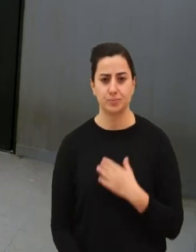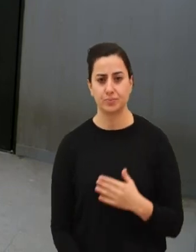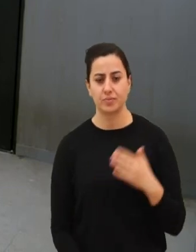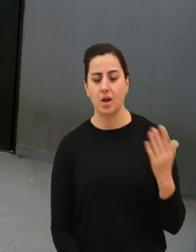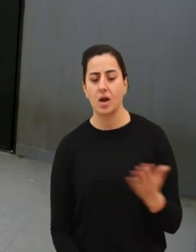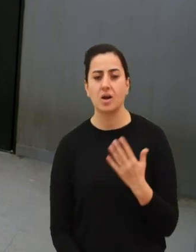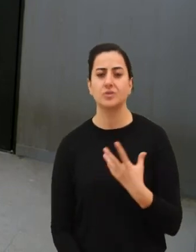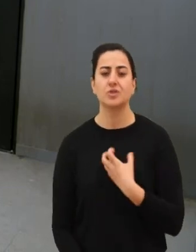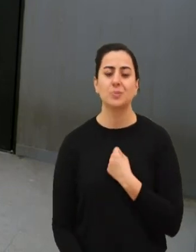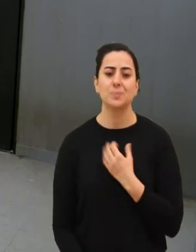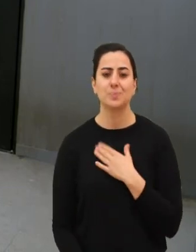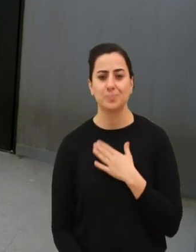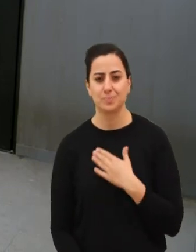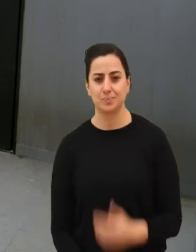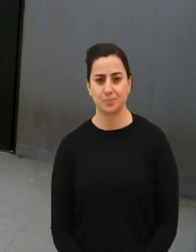Ah canım.